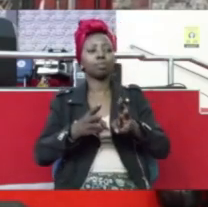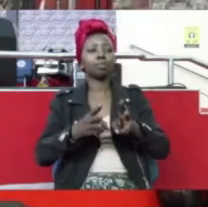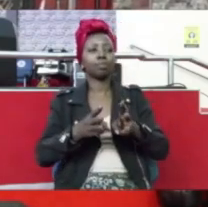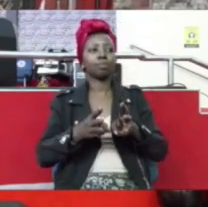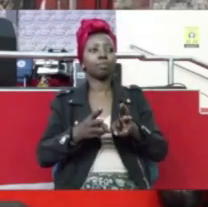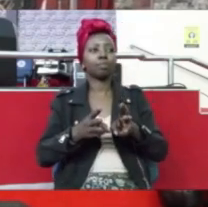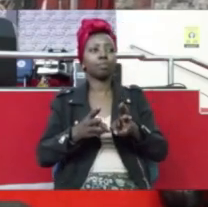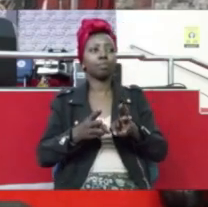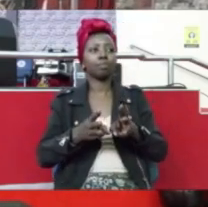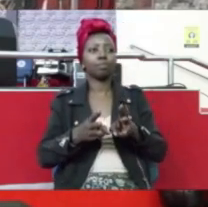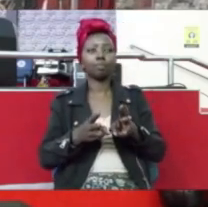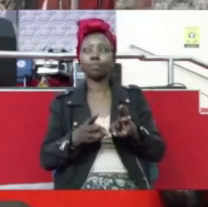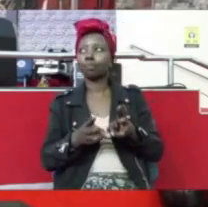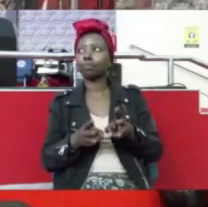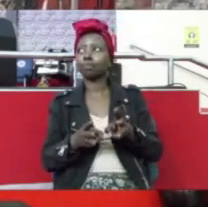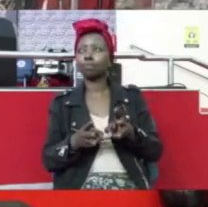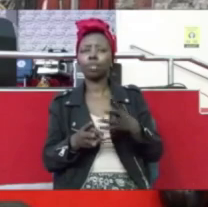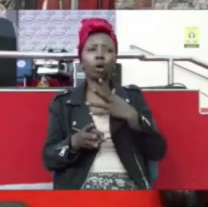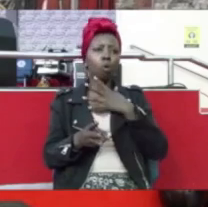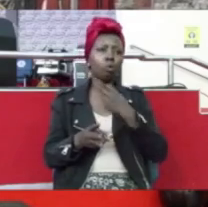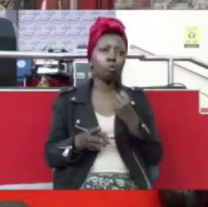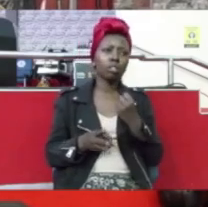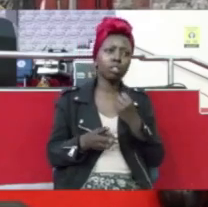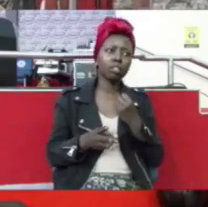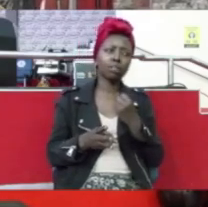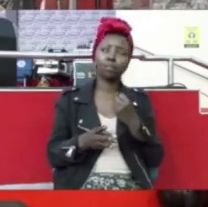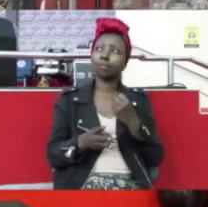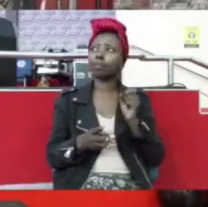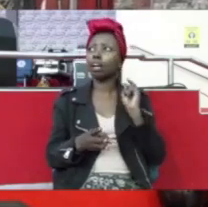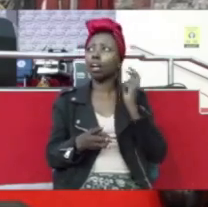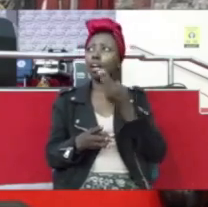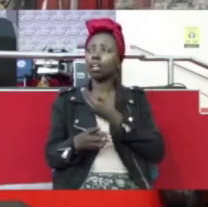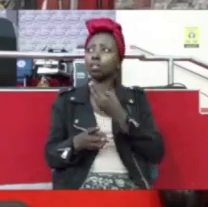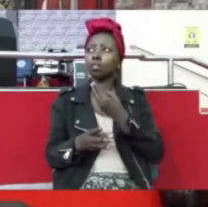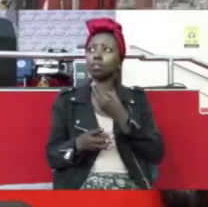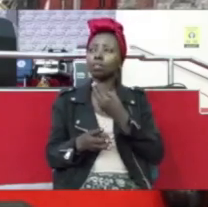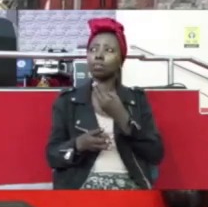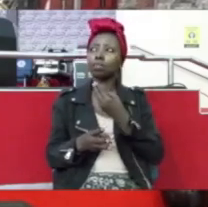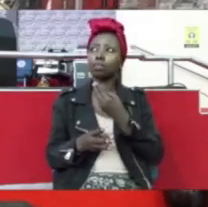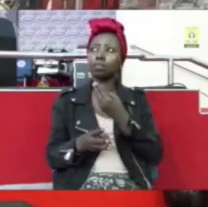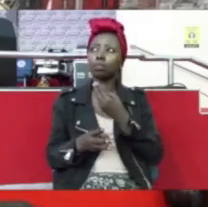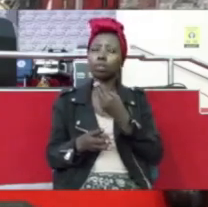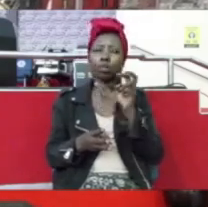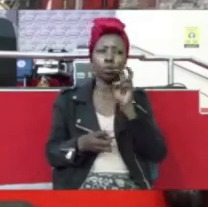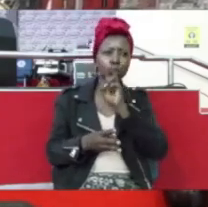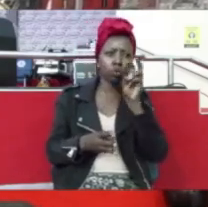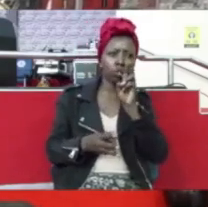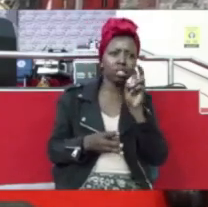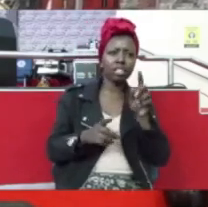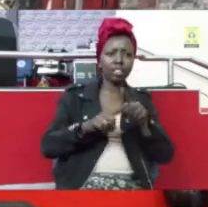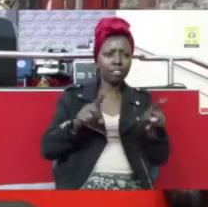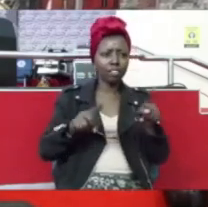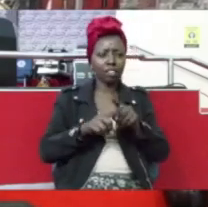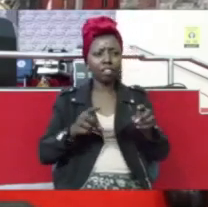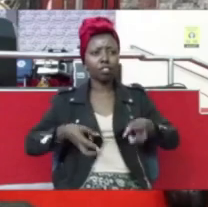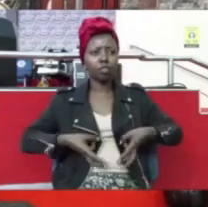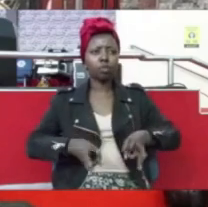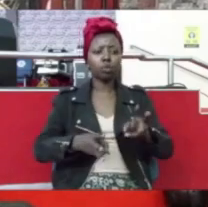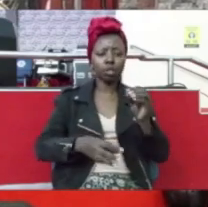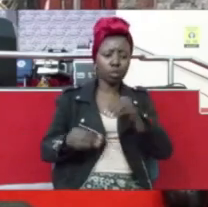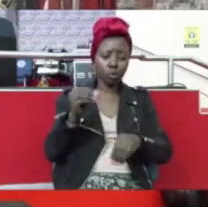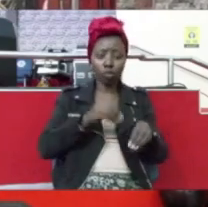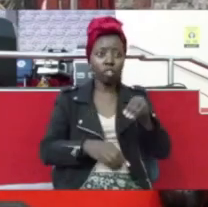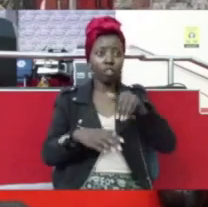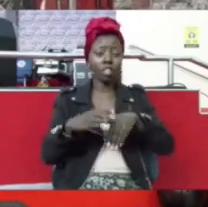tofauti. And I want now us to just get immediately into the various types of giving that we find in scripture.